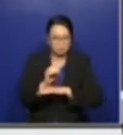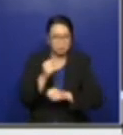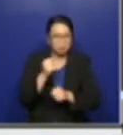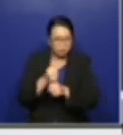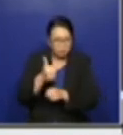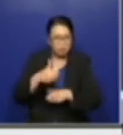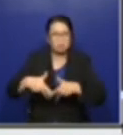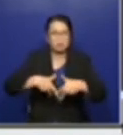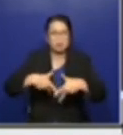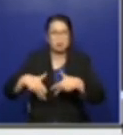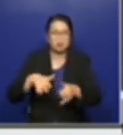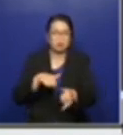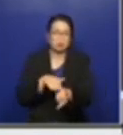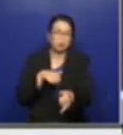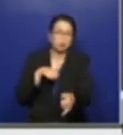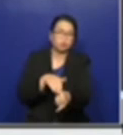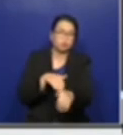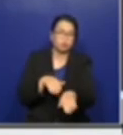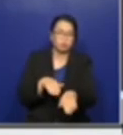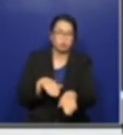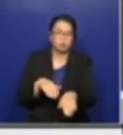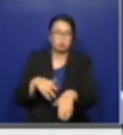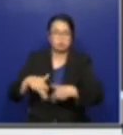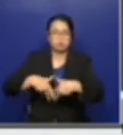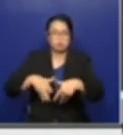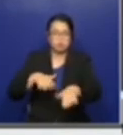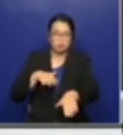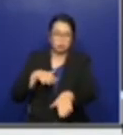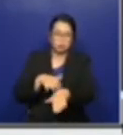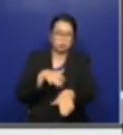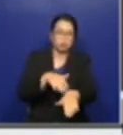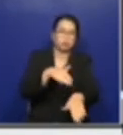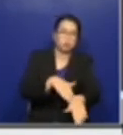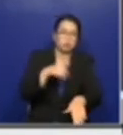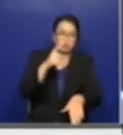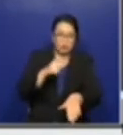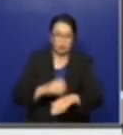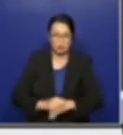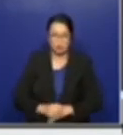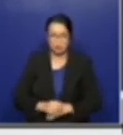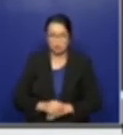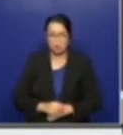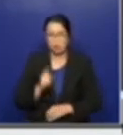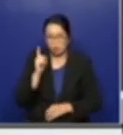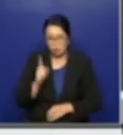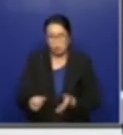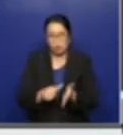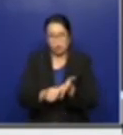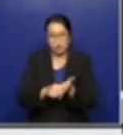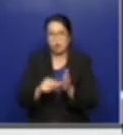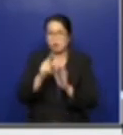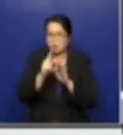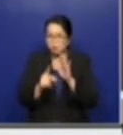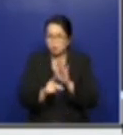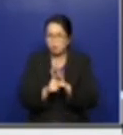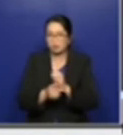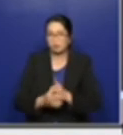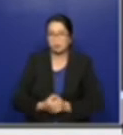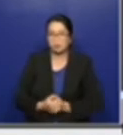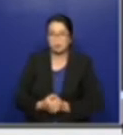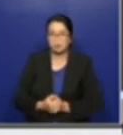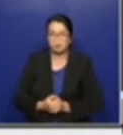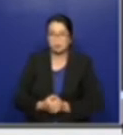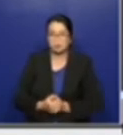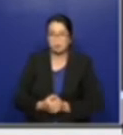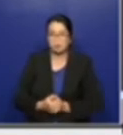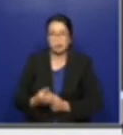ชาวบ้านก็ชนตูดเราตายครับท่านประธานนี่คือกฎหมายที่ล้าหลังเราควรแก้นะครับอีกกฎหมายที่มีความยากล